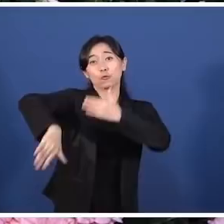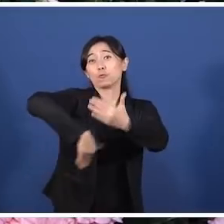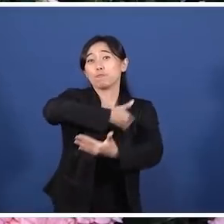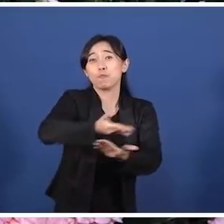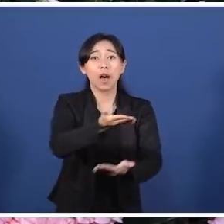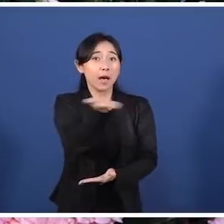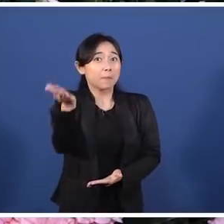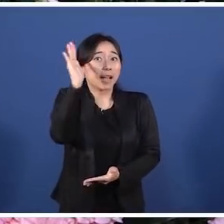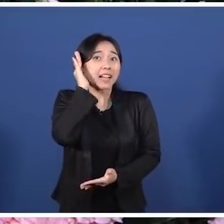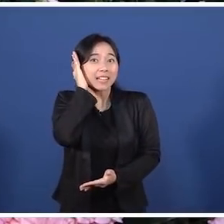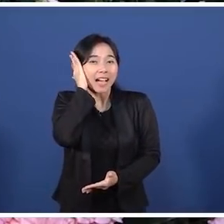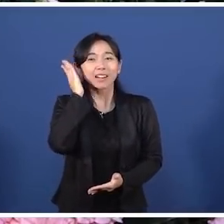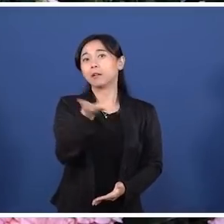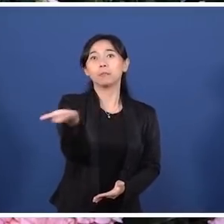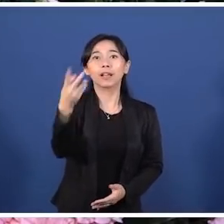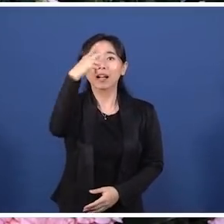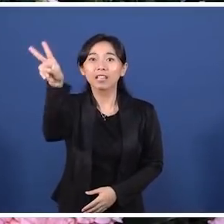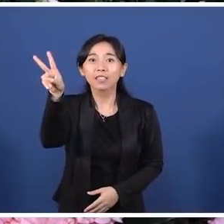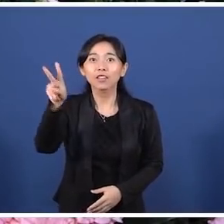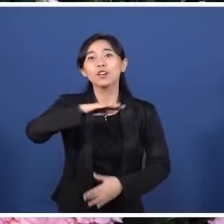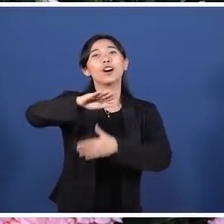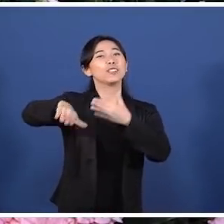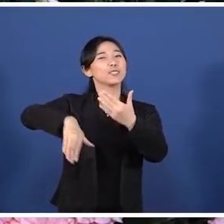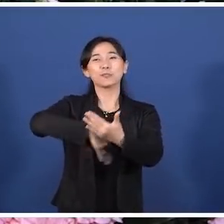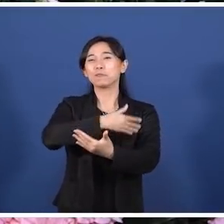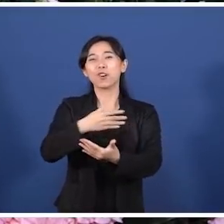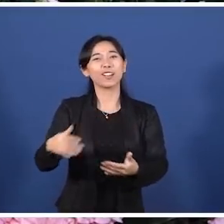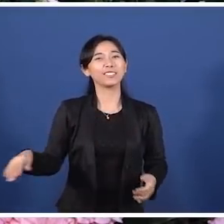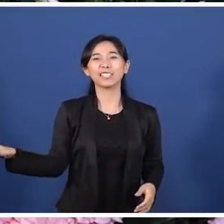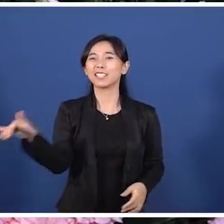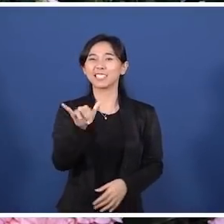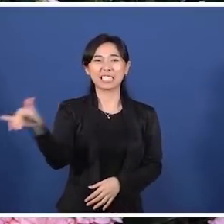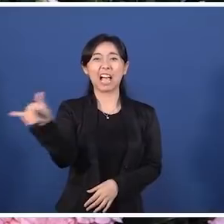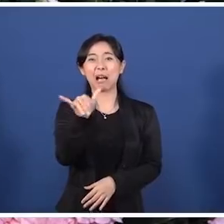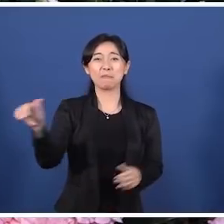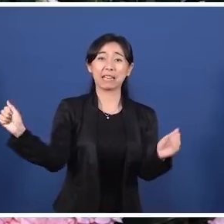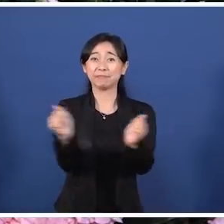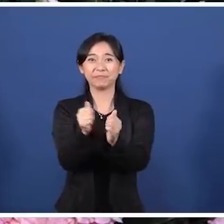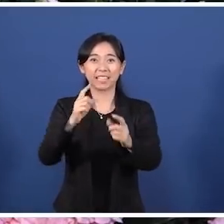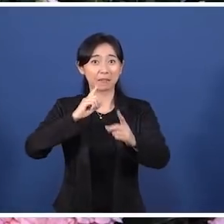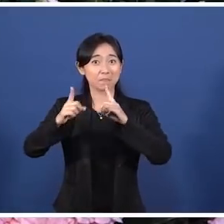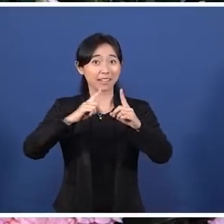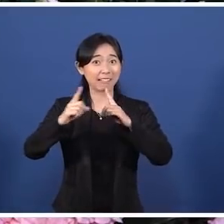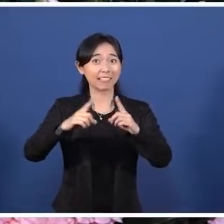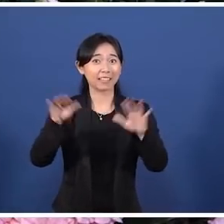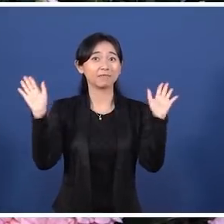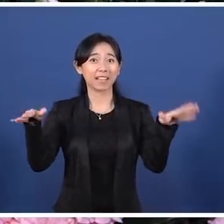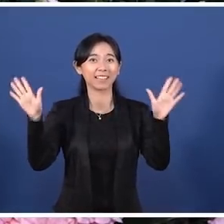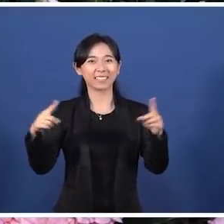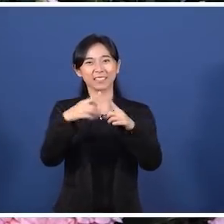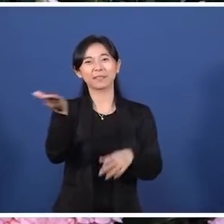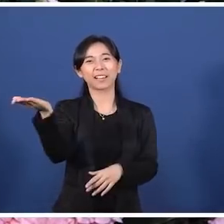mereka dengar dan mereka lihat, semuanya sesuai dengan apa yang telah dikatakan kepada mereka.